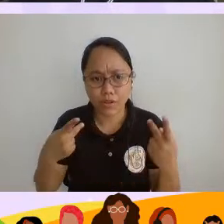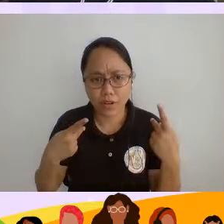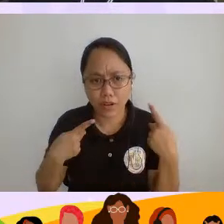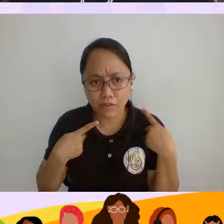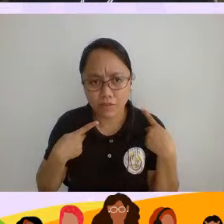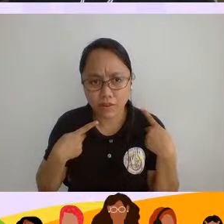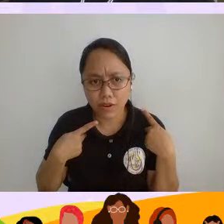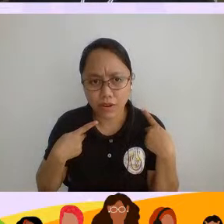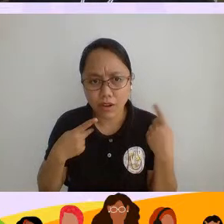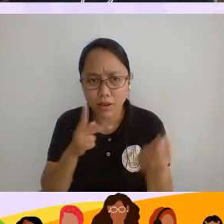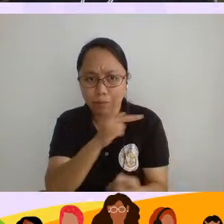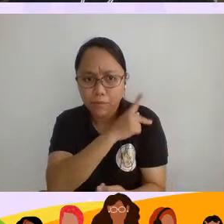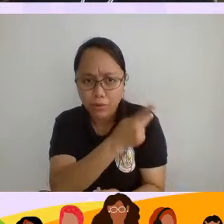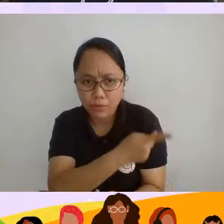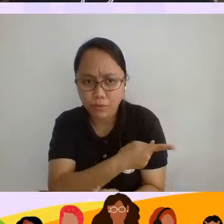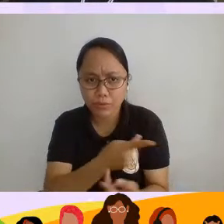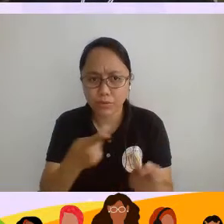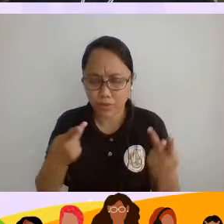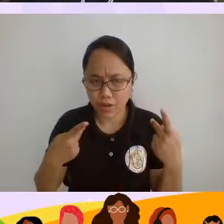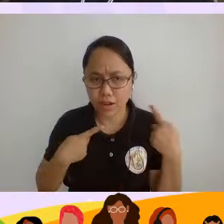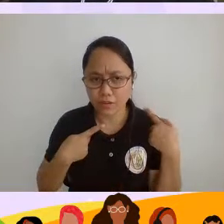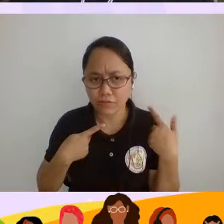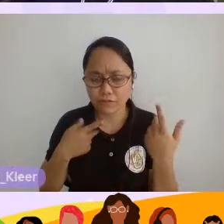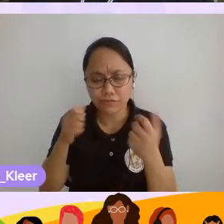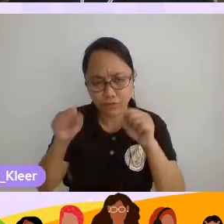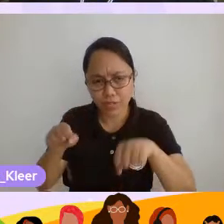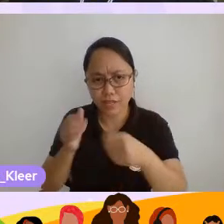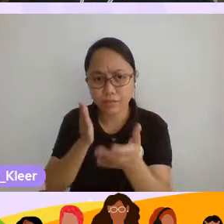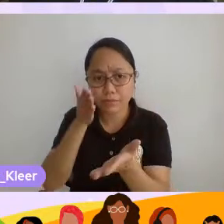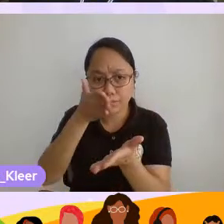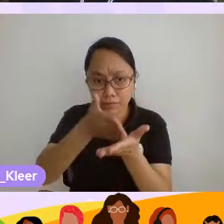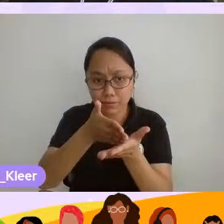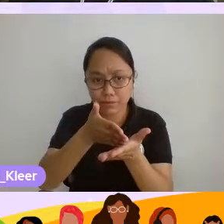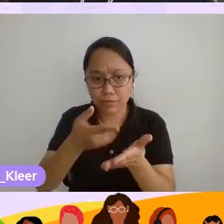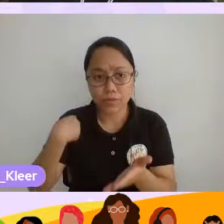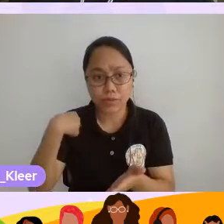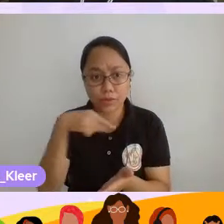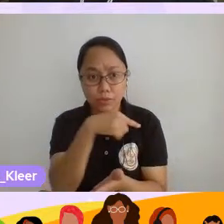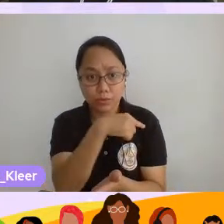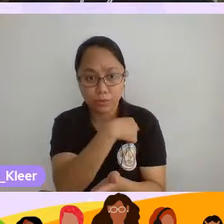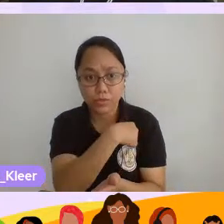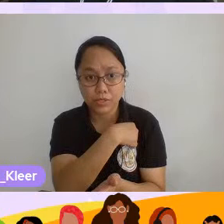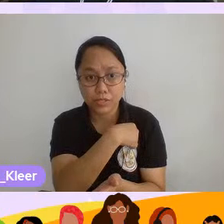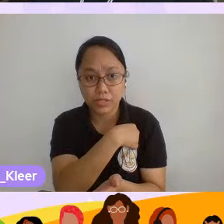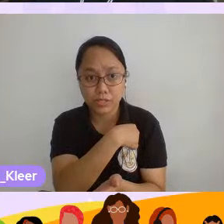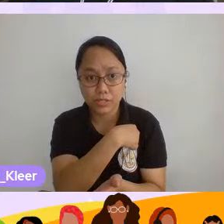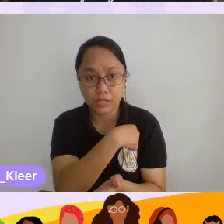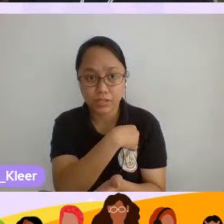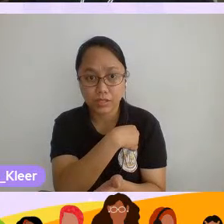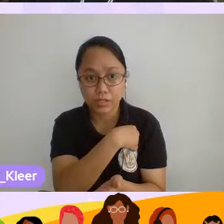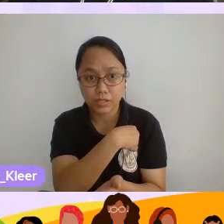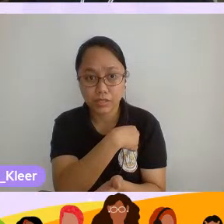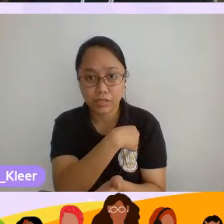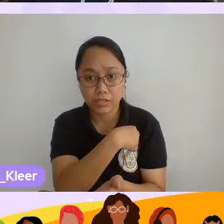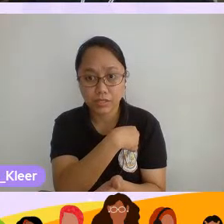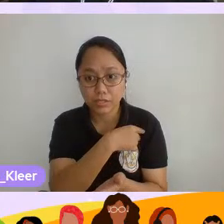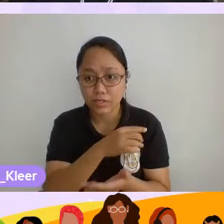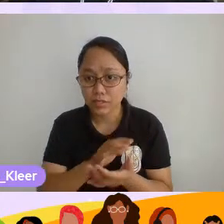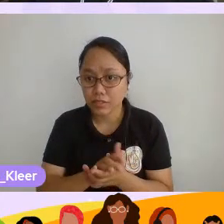How? Tayo po ay pumunta doon sa tinatawag nating formal economy. Pero kung wala pa kayo,